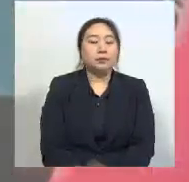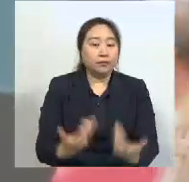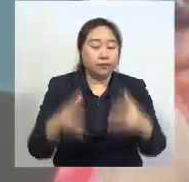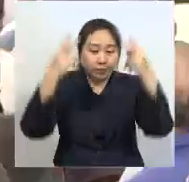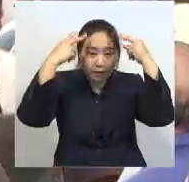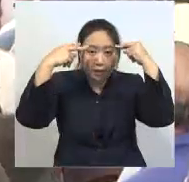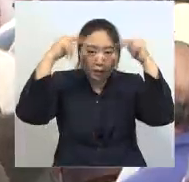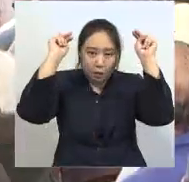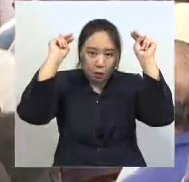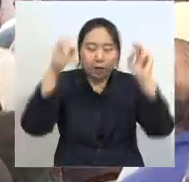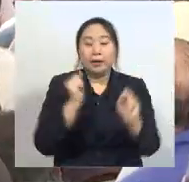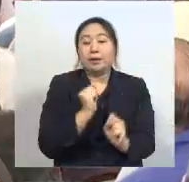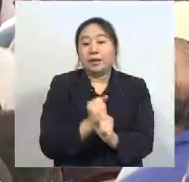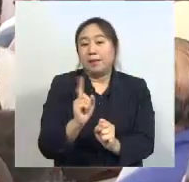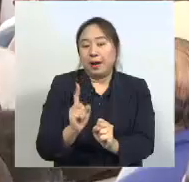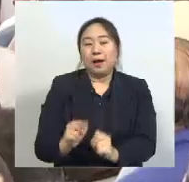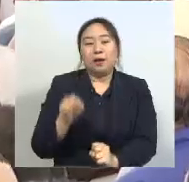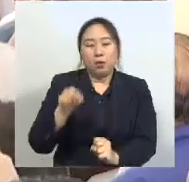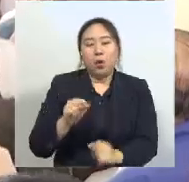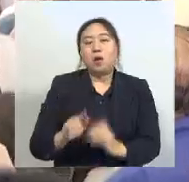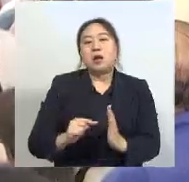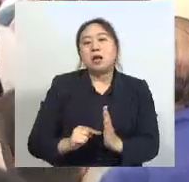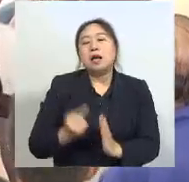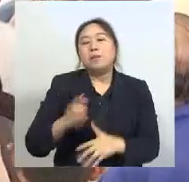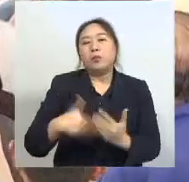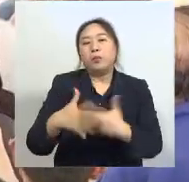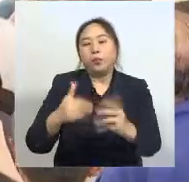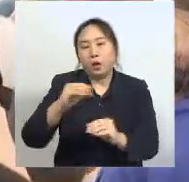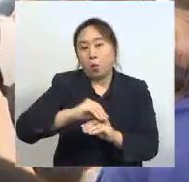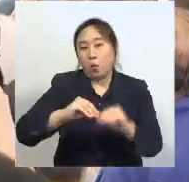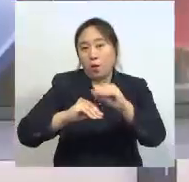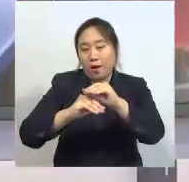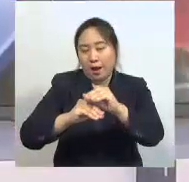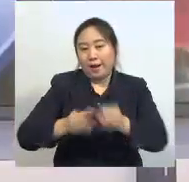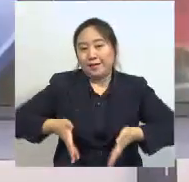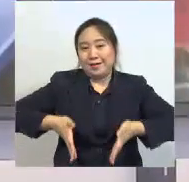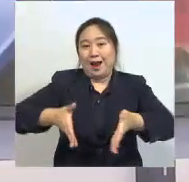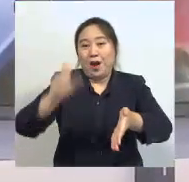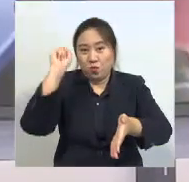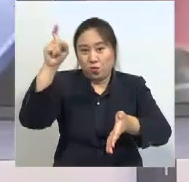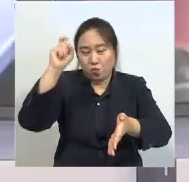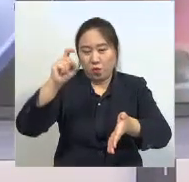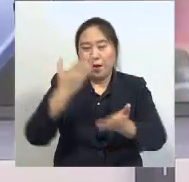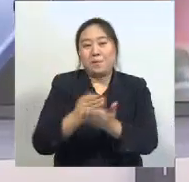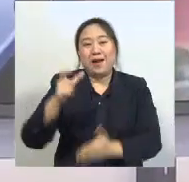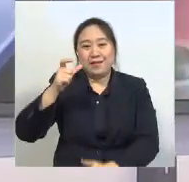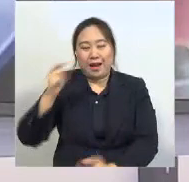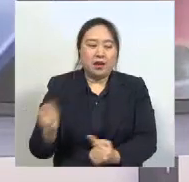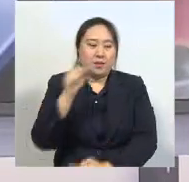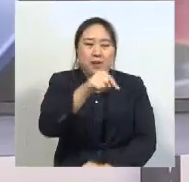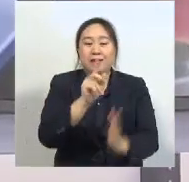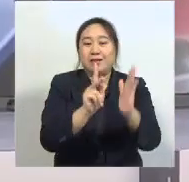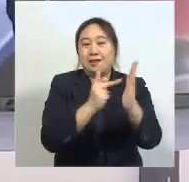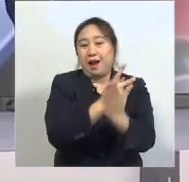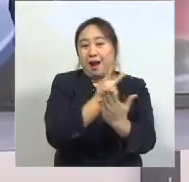กรัฐมนตรีได้ทำพิธีรีสตาร์ทเดินหน้าก่อสร้างโครงการทางหลวงพิเศษระหว่างเมืองตอน14สายบางใหญ่กาญจนบุรี